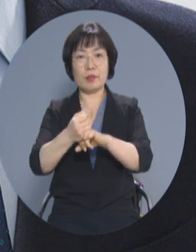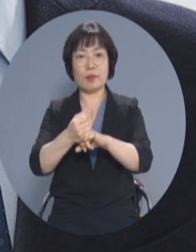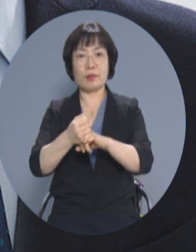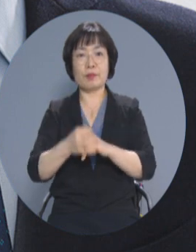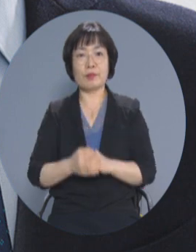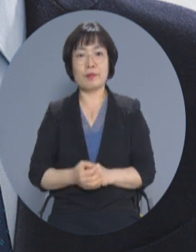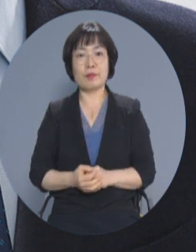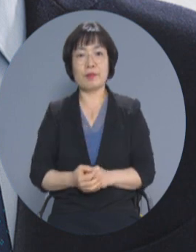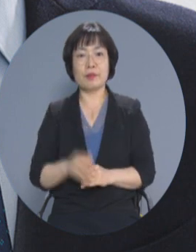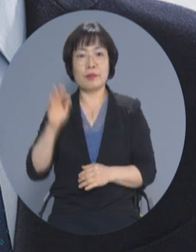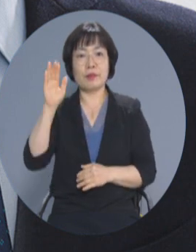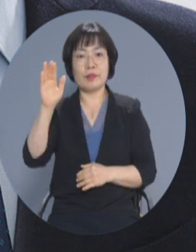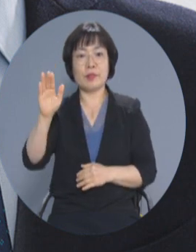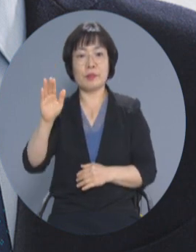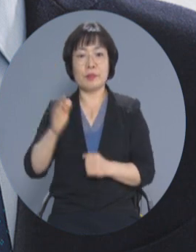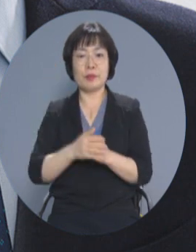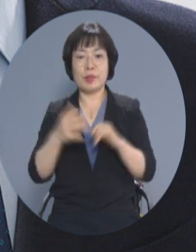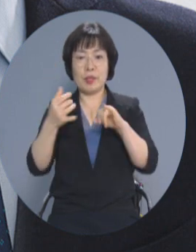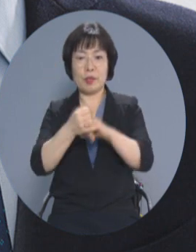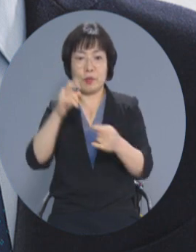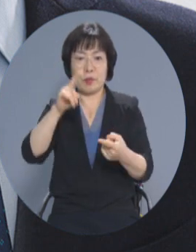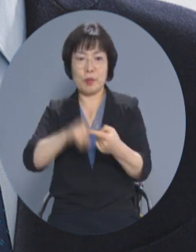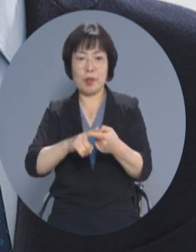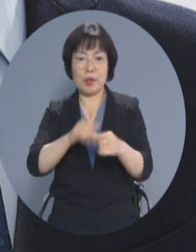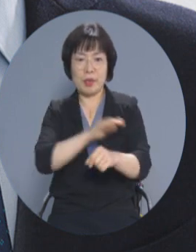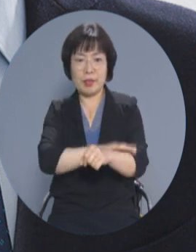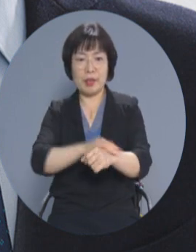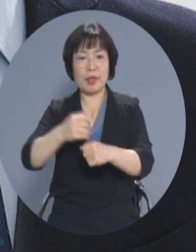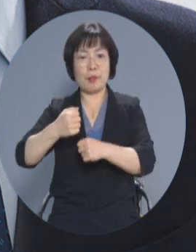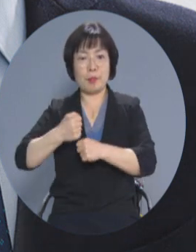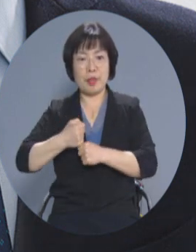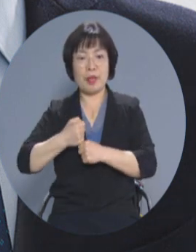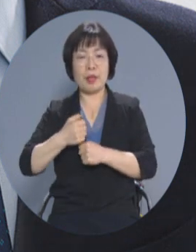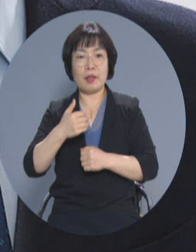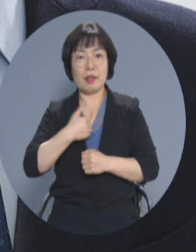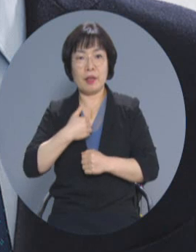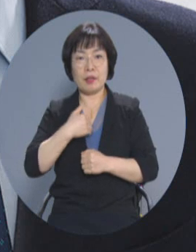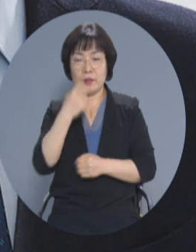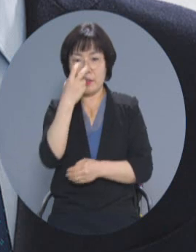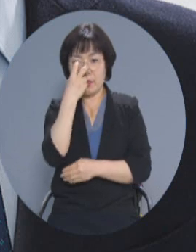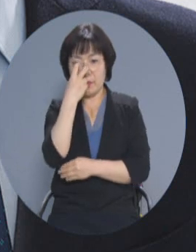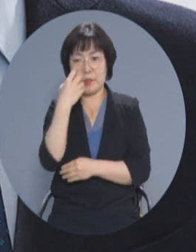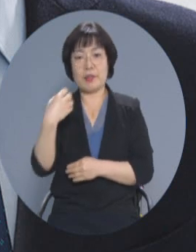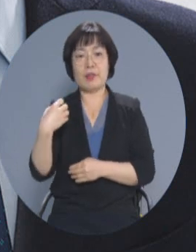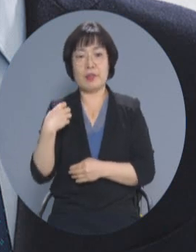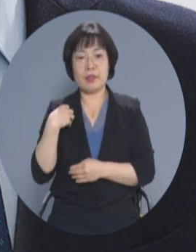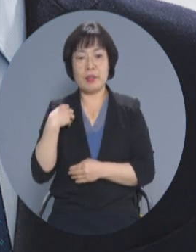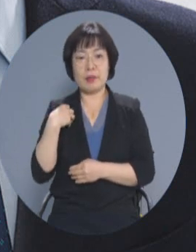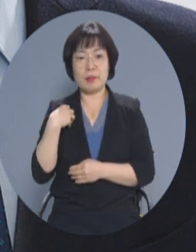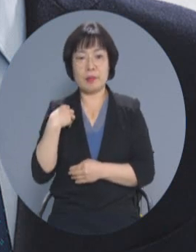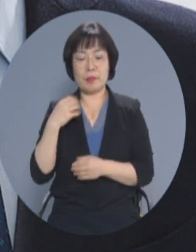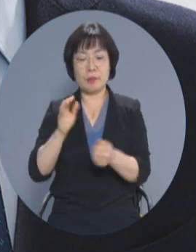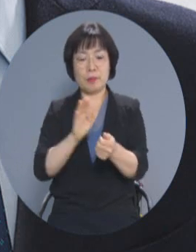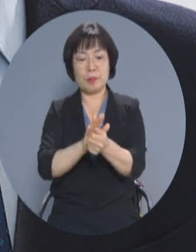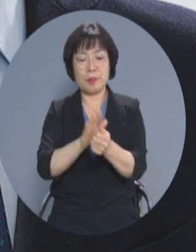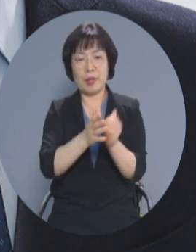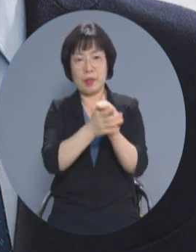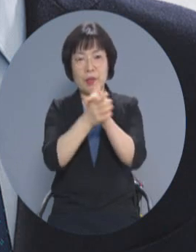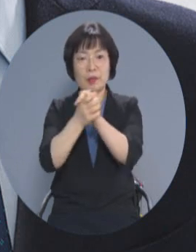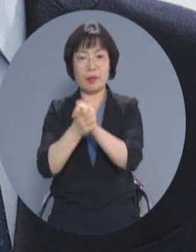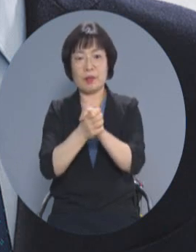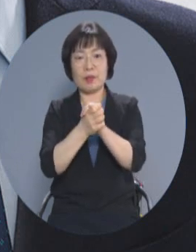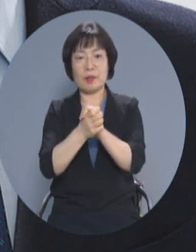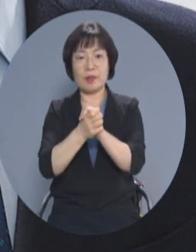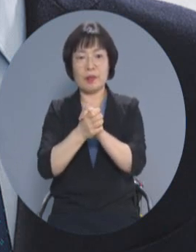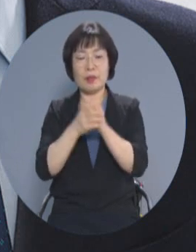했으니까요. 앞으로 그 약속했던 부분들이 좀 제대로 지켜져야 하고 지켜지는지 저는 계속 또 감시하고 같이 협력할